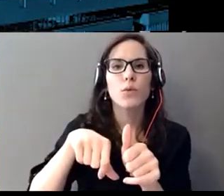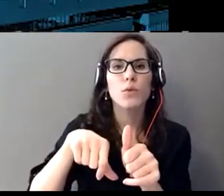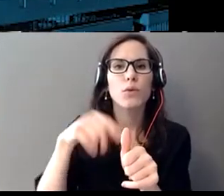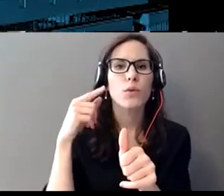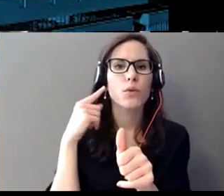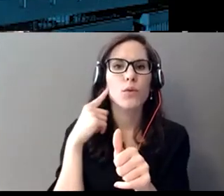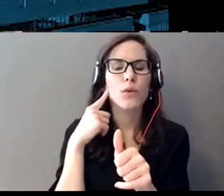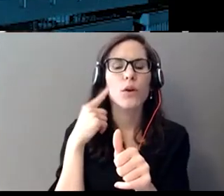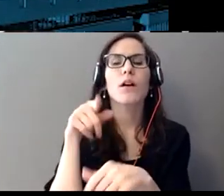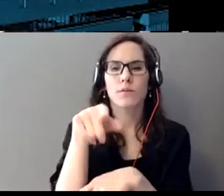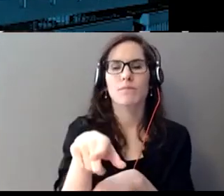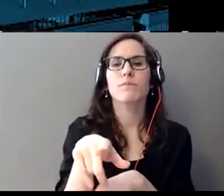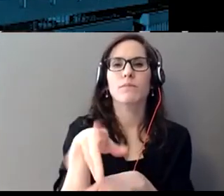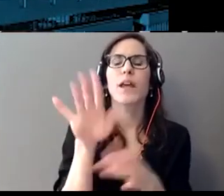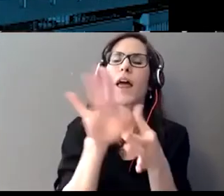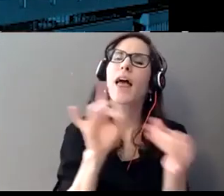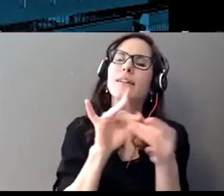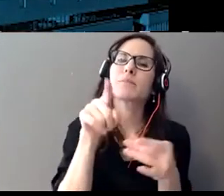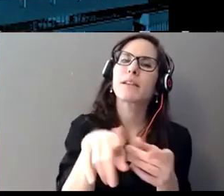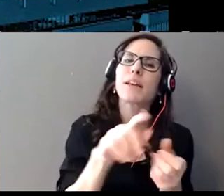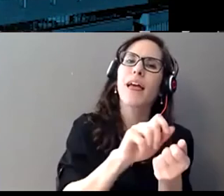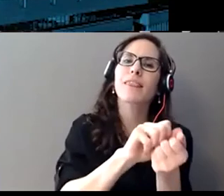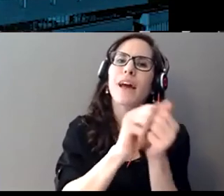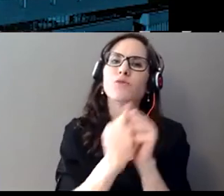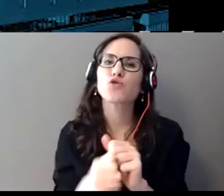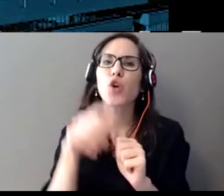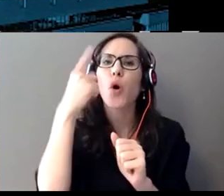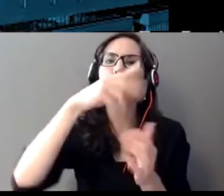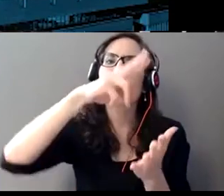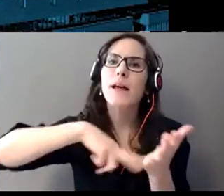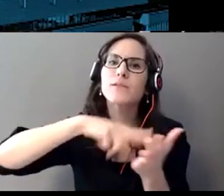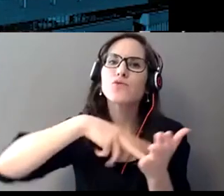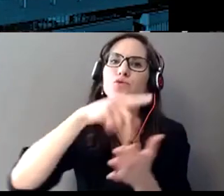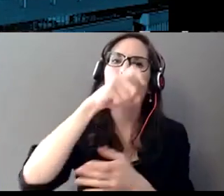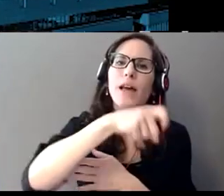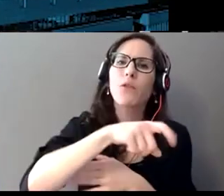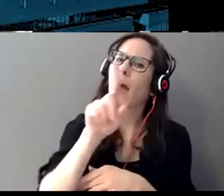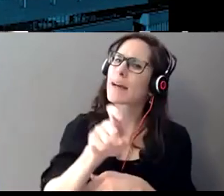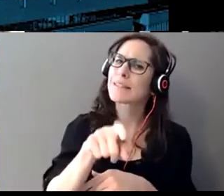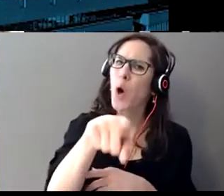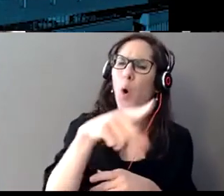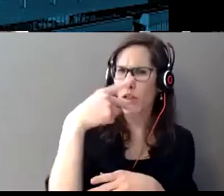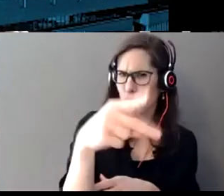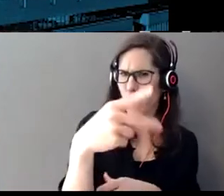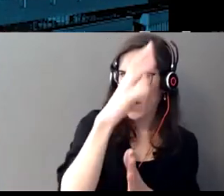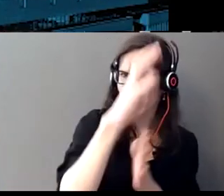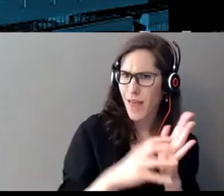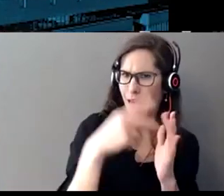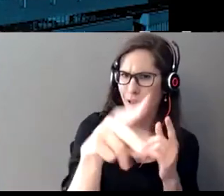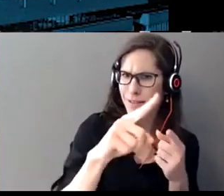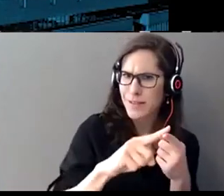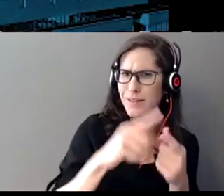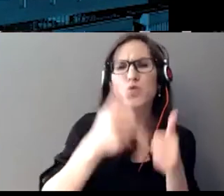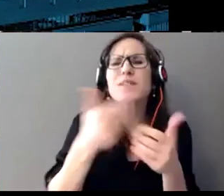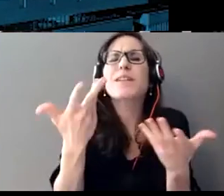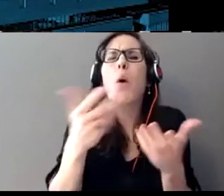tu as parlé de traduction des lectures obligatoires est-ce qu'il s'agissait d'un de tes textes ou qu'est-ce que